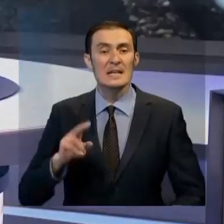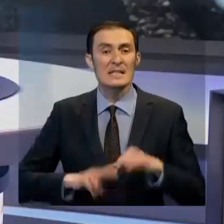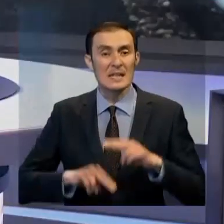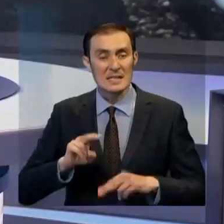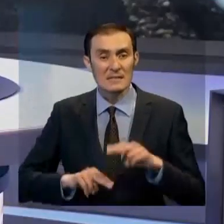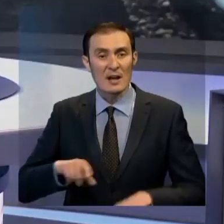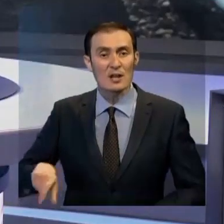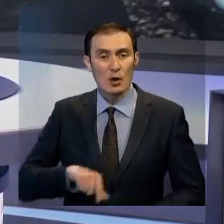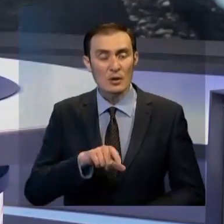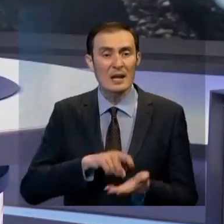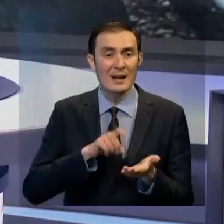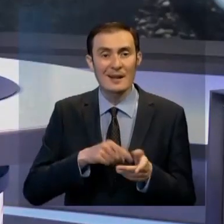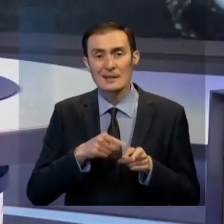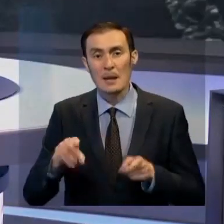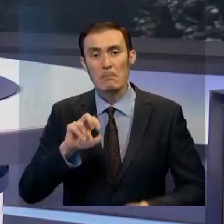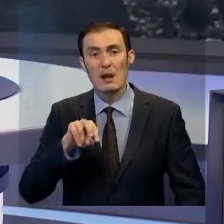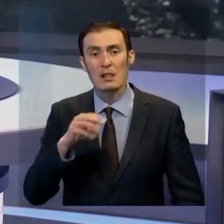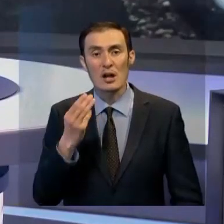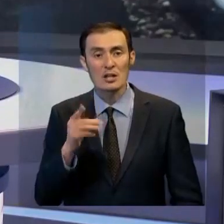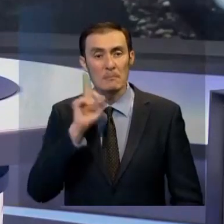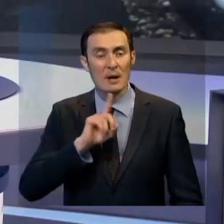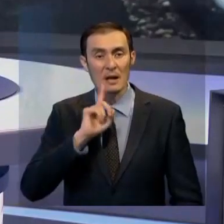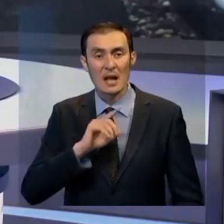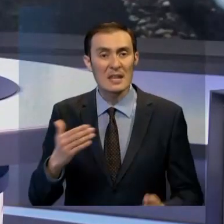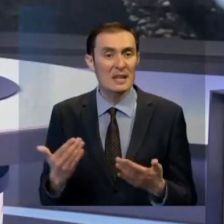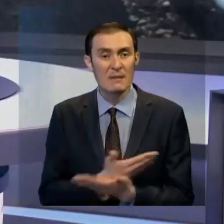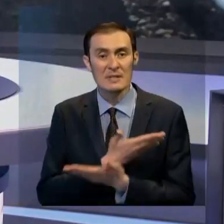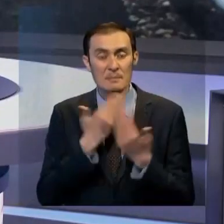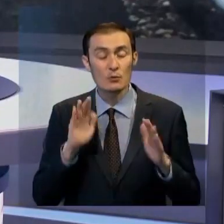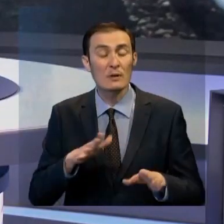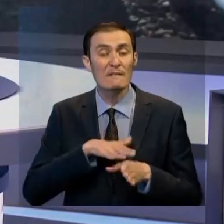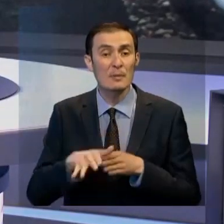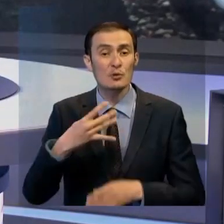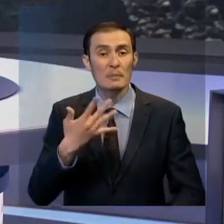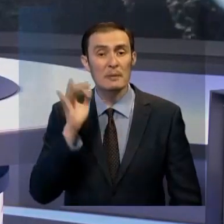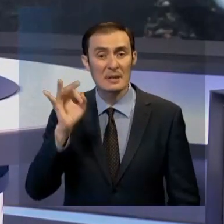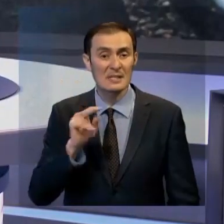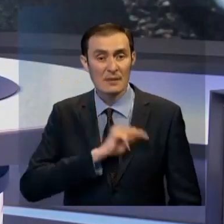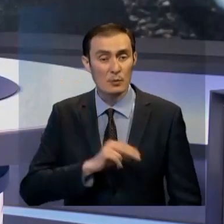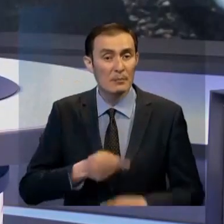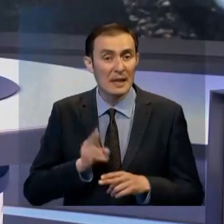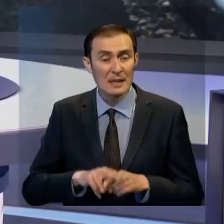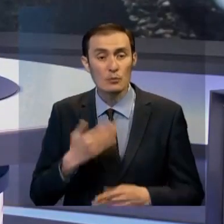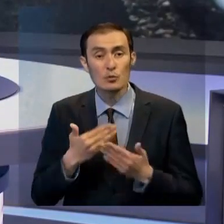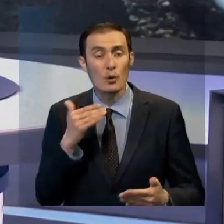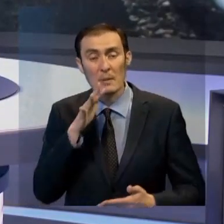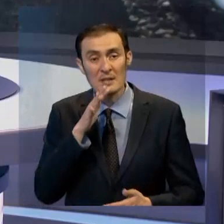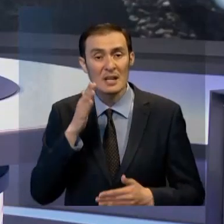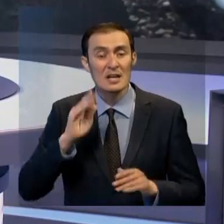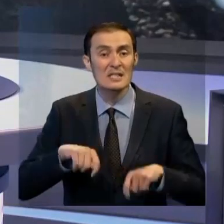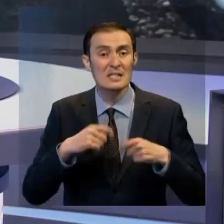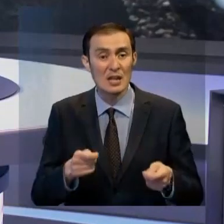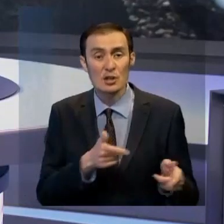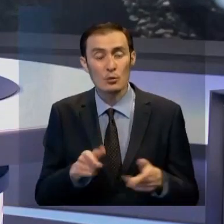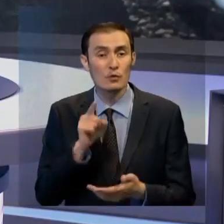Строительство автодороги Караганда-Балхаш в этом году пока не возобновили. Выполнено лишь 45% работ, при этом до момента сдачи остался ровно